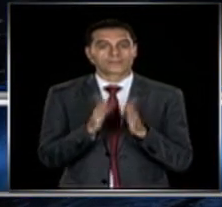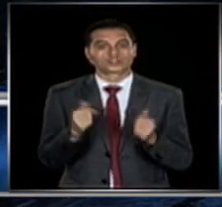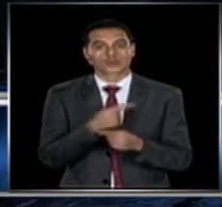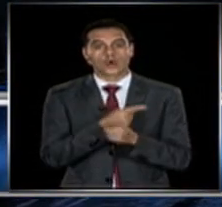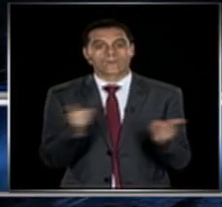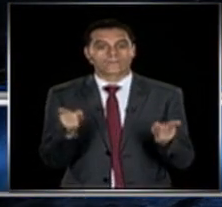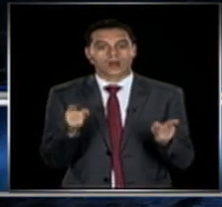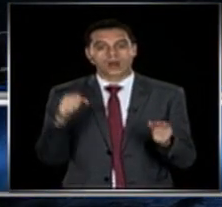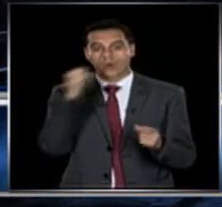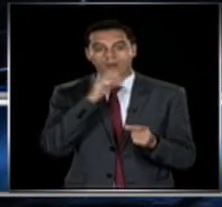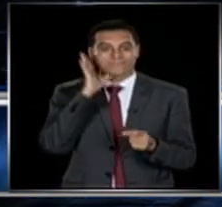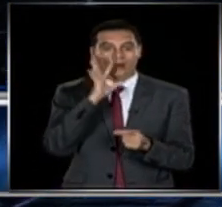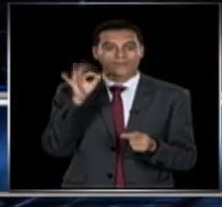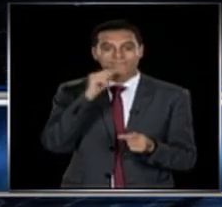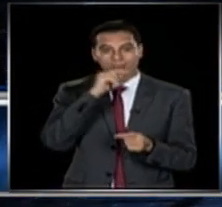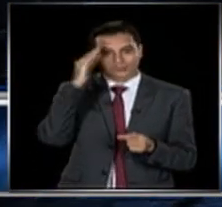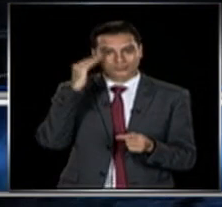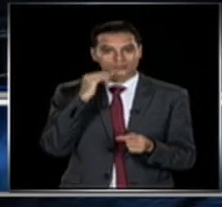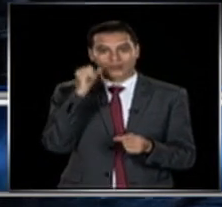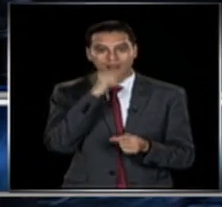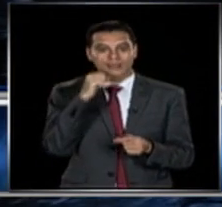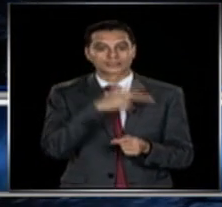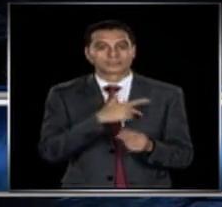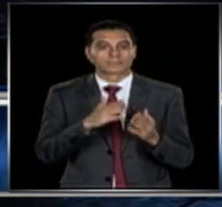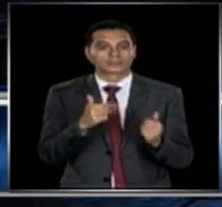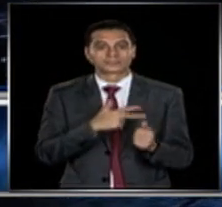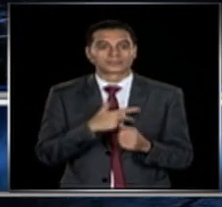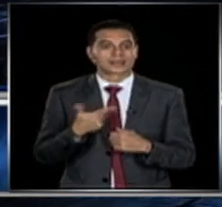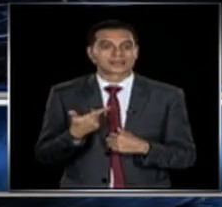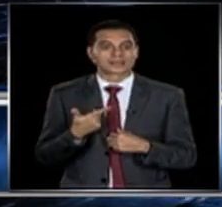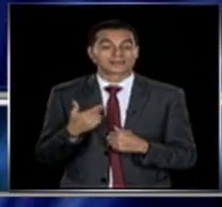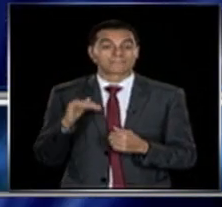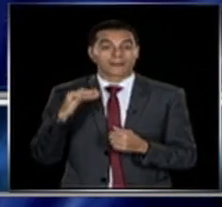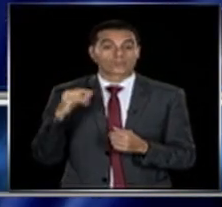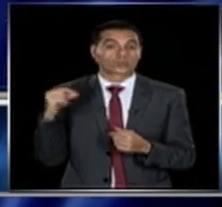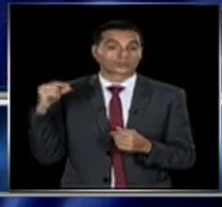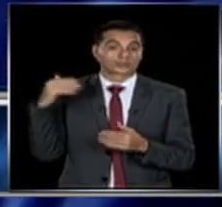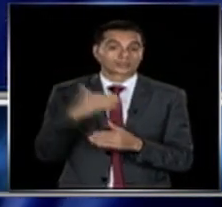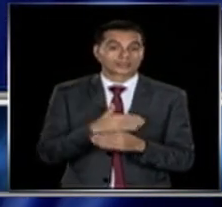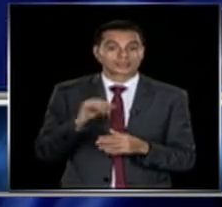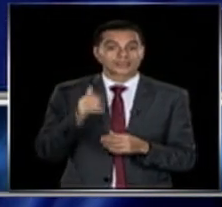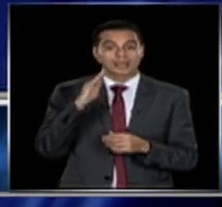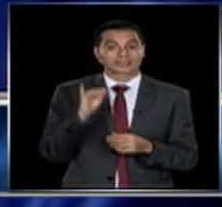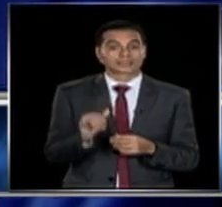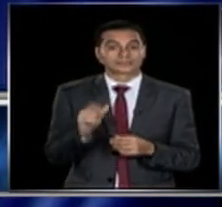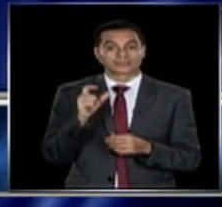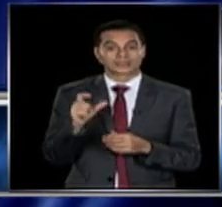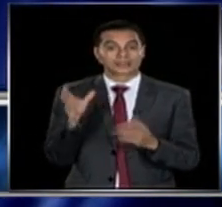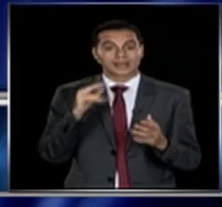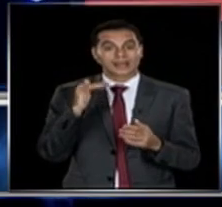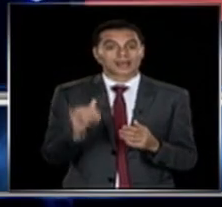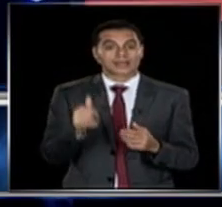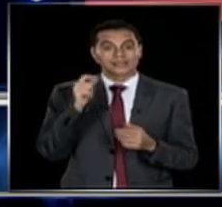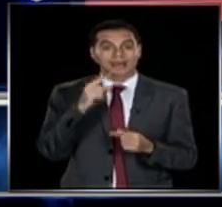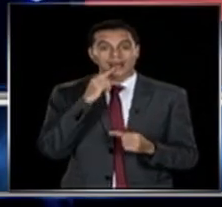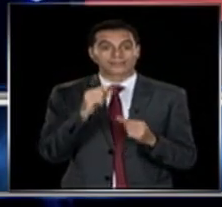المصريين أهم هي أغنية المطربة مصرية، فمن هي؟ محمود. ياسمين الخيام، كلمات صلاح جاهين